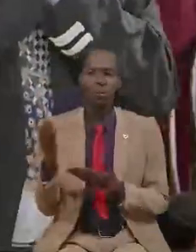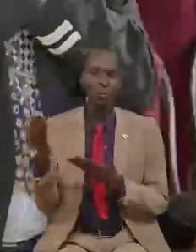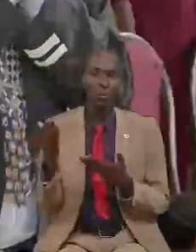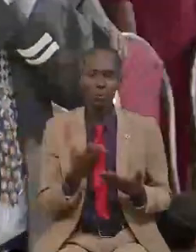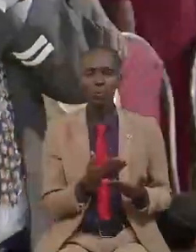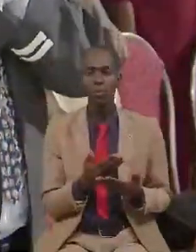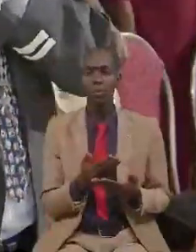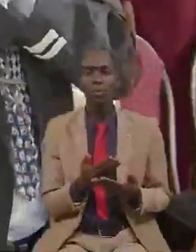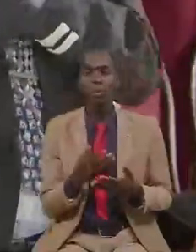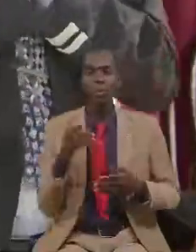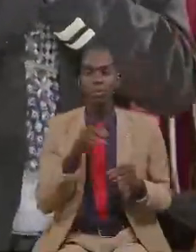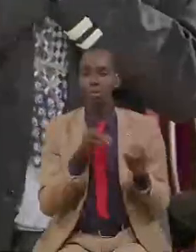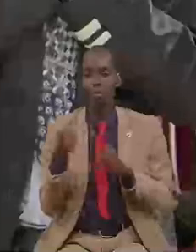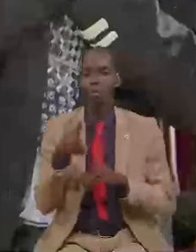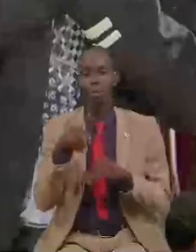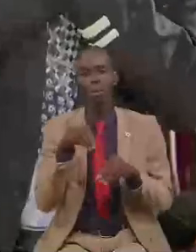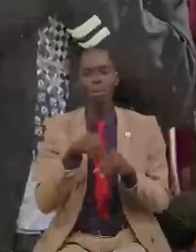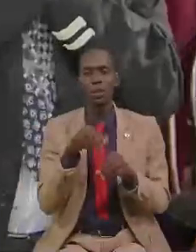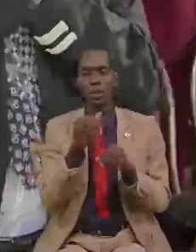Personne ne te mettra en prison